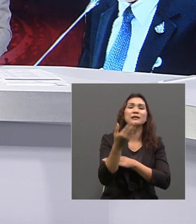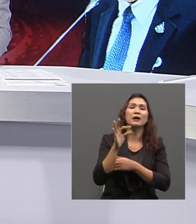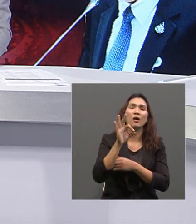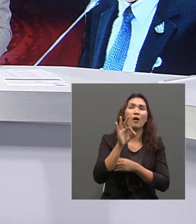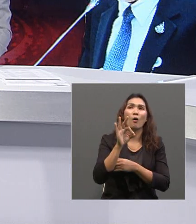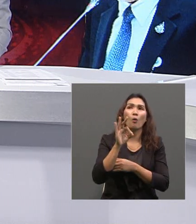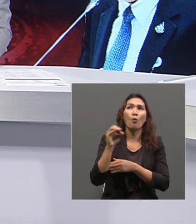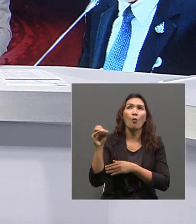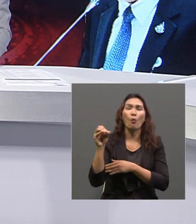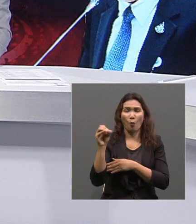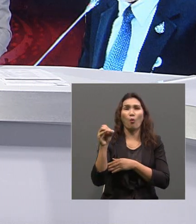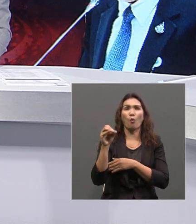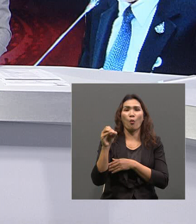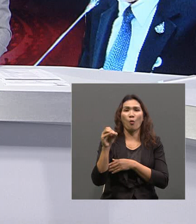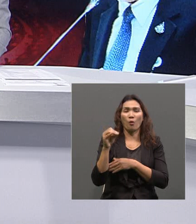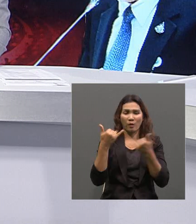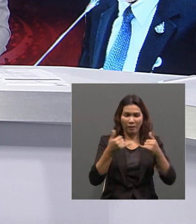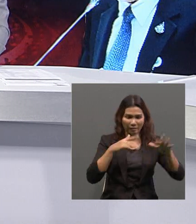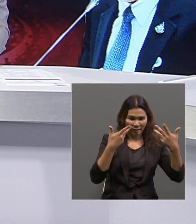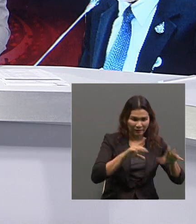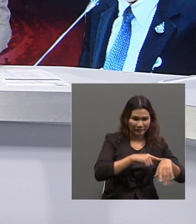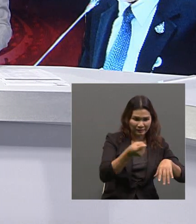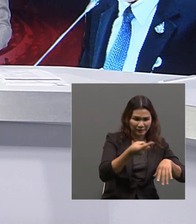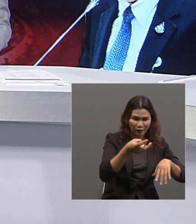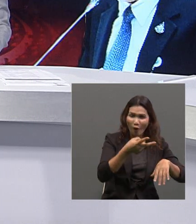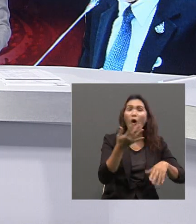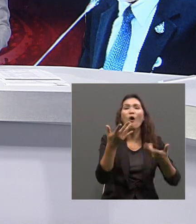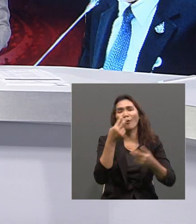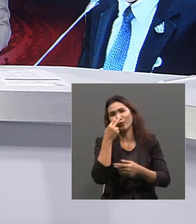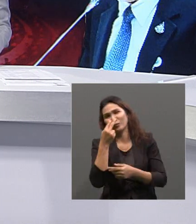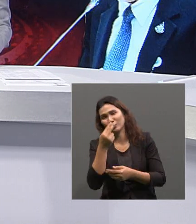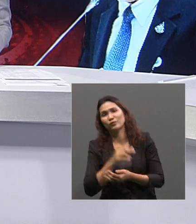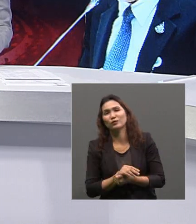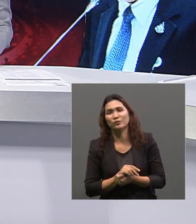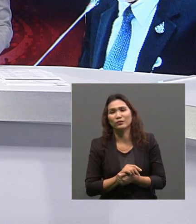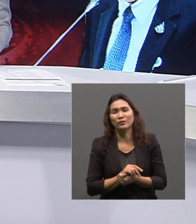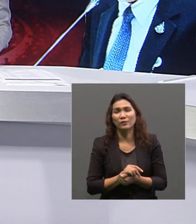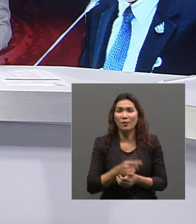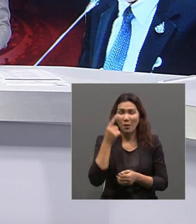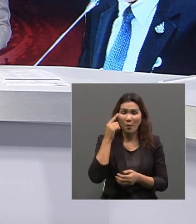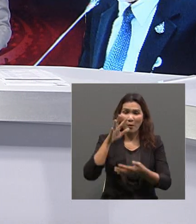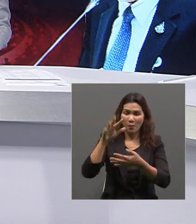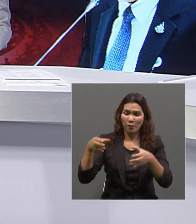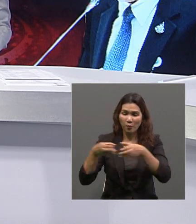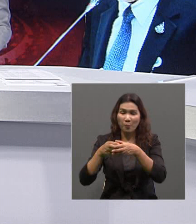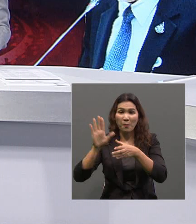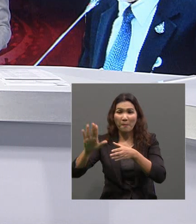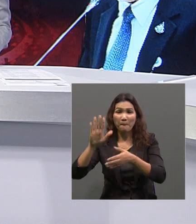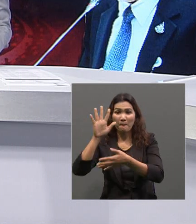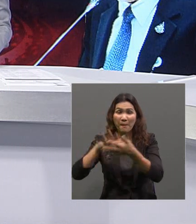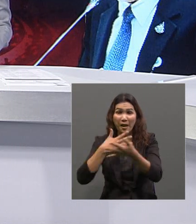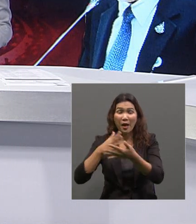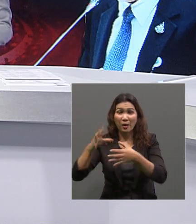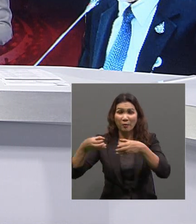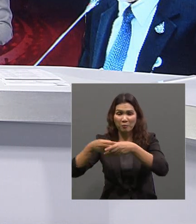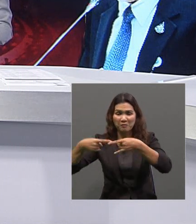โอ้ กว่าจะเลิกวันนี้ตีหนึ่งตีสองอ่ะเดี๋ยวต้องรอดูนะครับต้องดูว่ายุทธการที่ฝ่ายค้านที่บอกว่าจะกระชากหน้าก